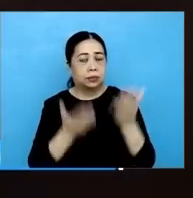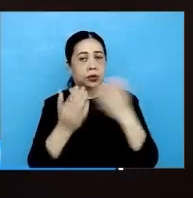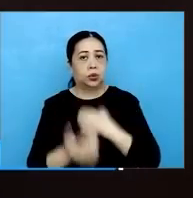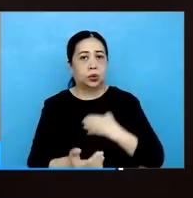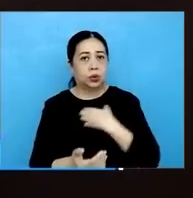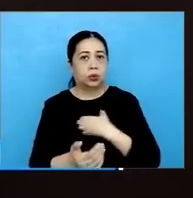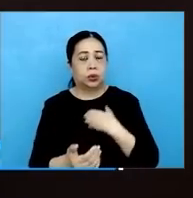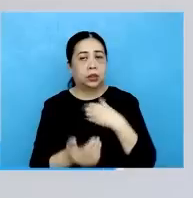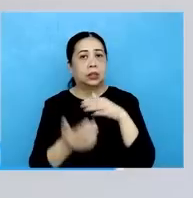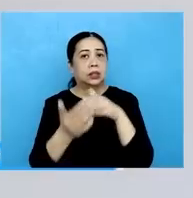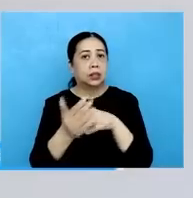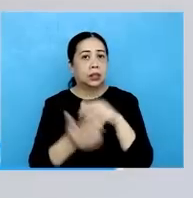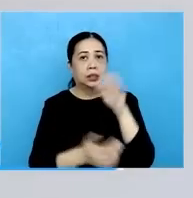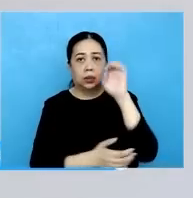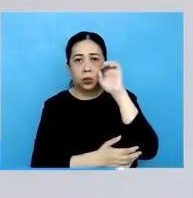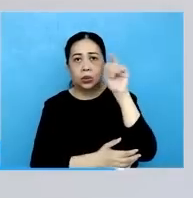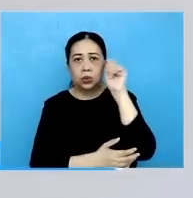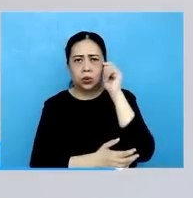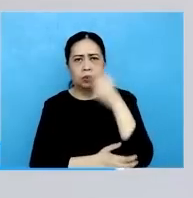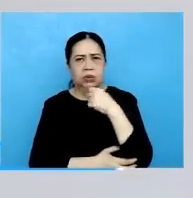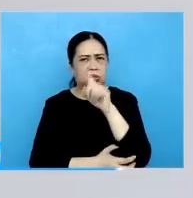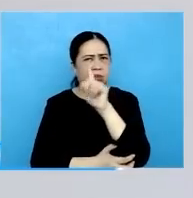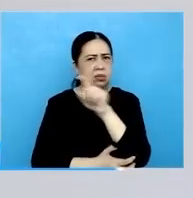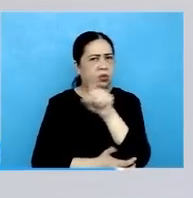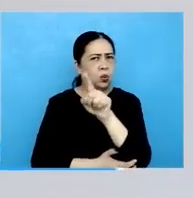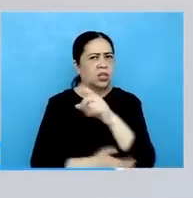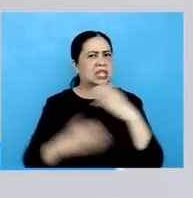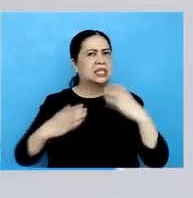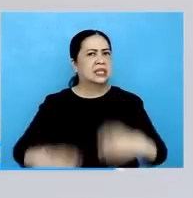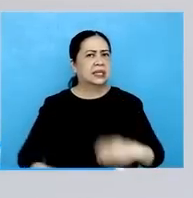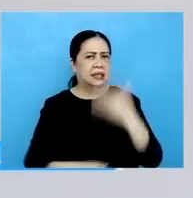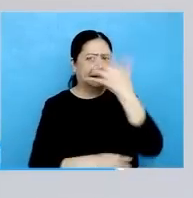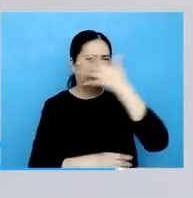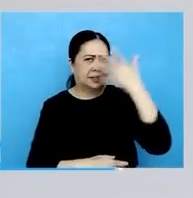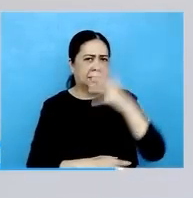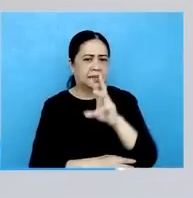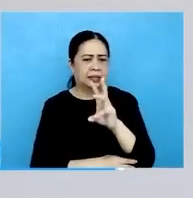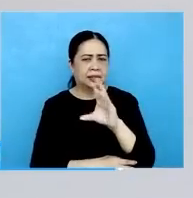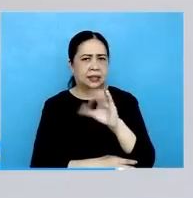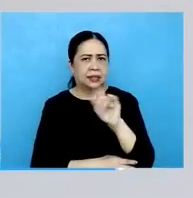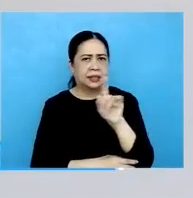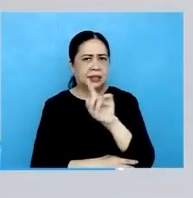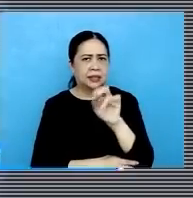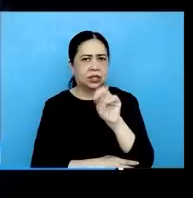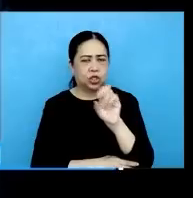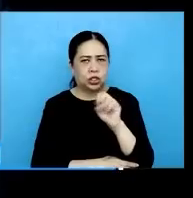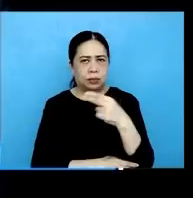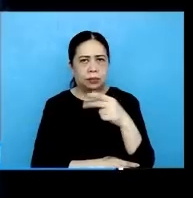kay Tulfo dahil sa pagquestion sa kanyang citizenship at libel conviction.